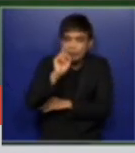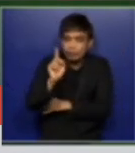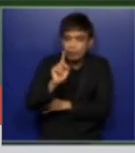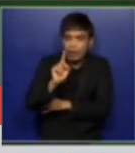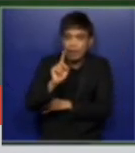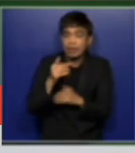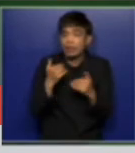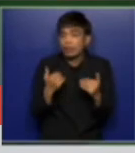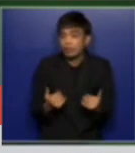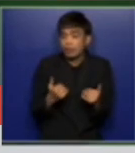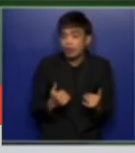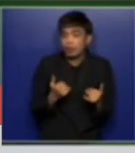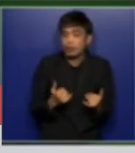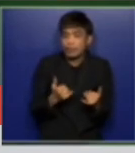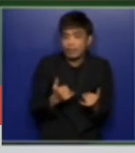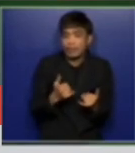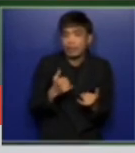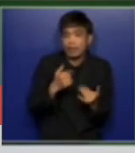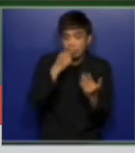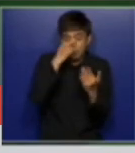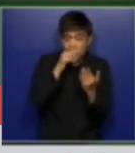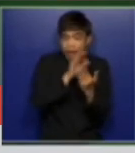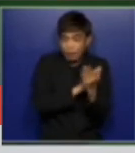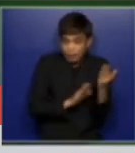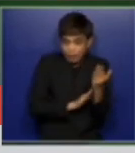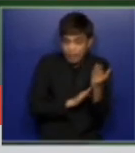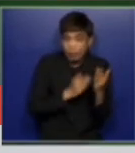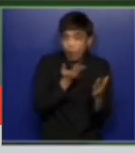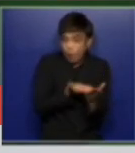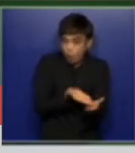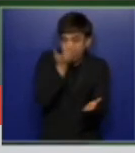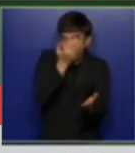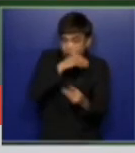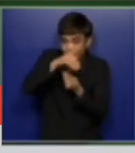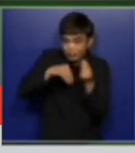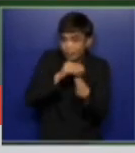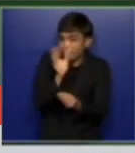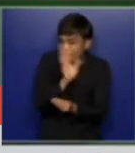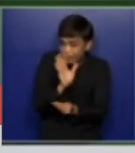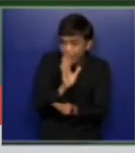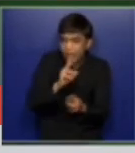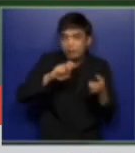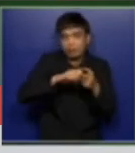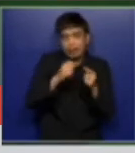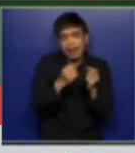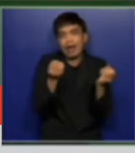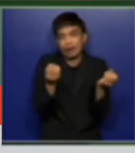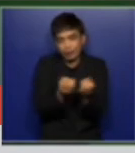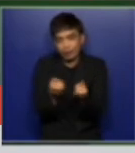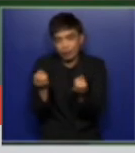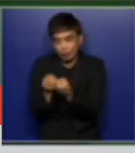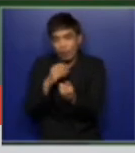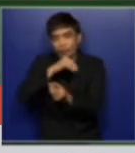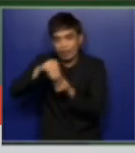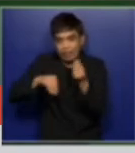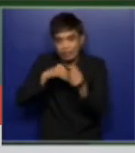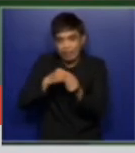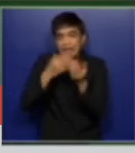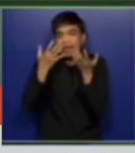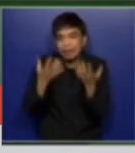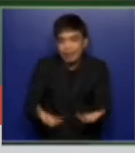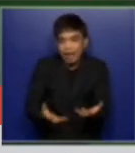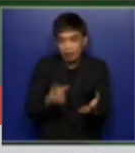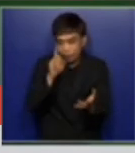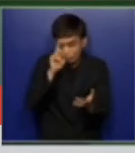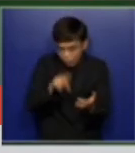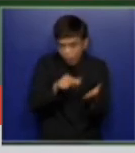านะของความเป็นประเทศที่มีความมั่งคั่งทางเศรษฐกิจแต่เรากำลังเจอปัญหาวิกฤตซึ่งเราจะต้องมีการแ